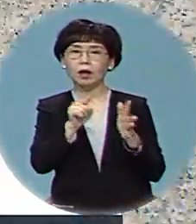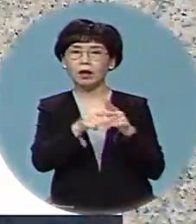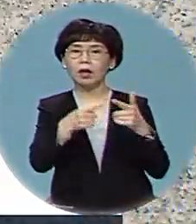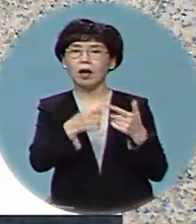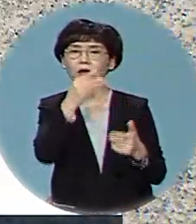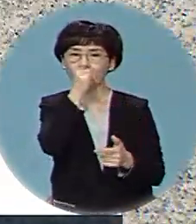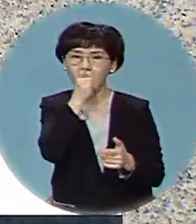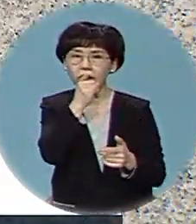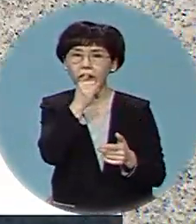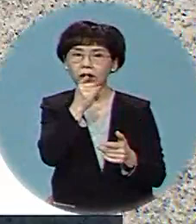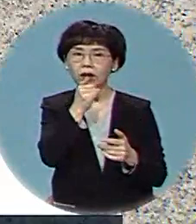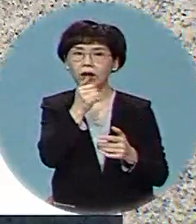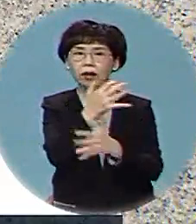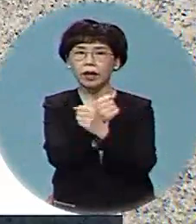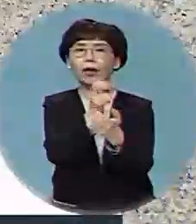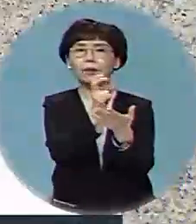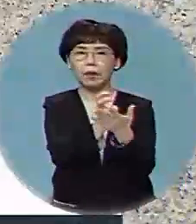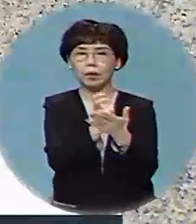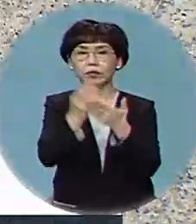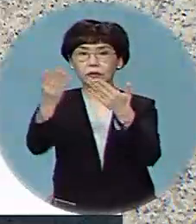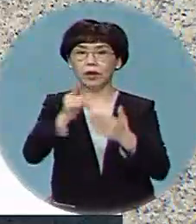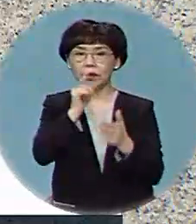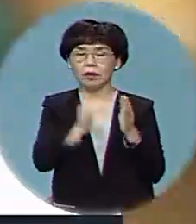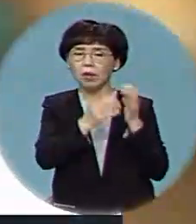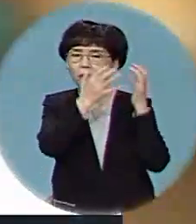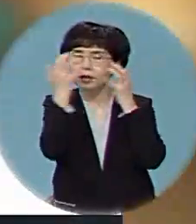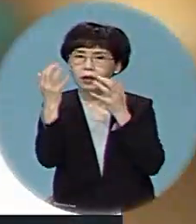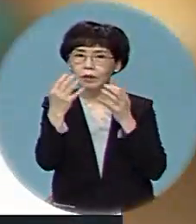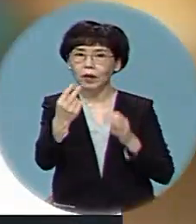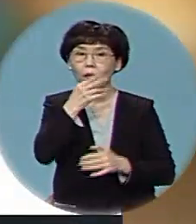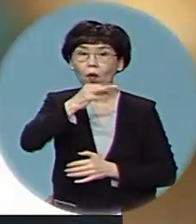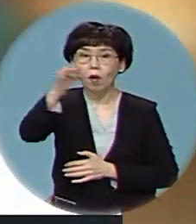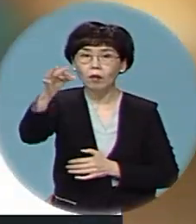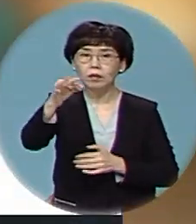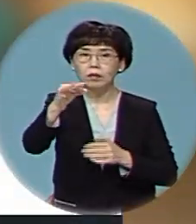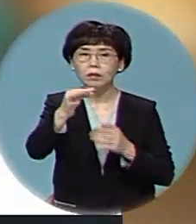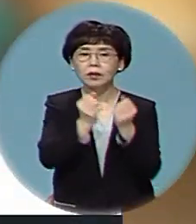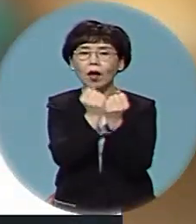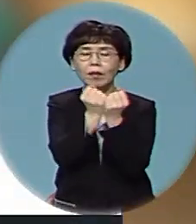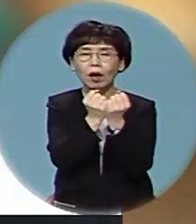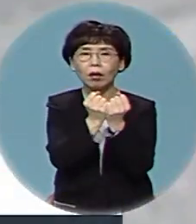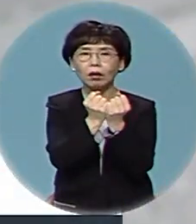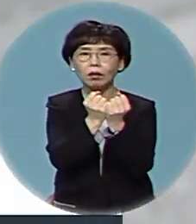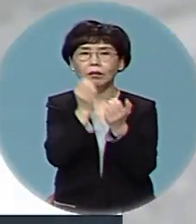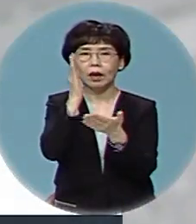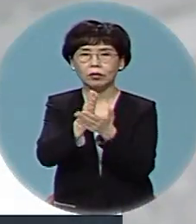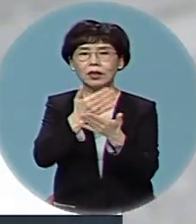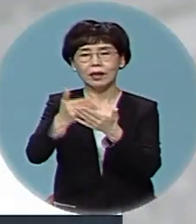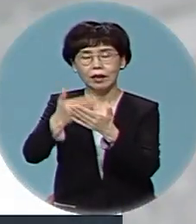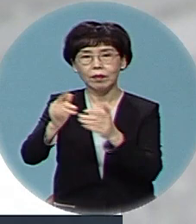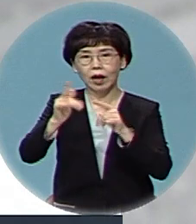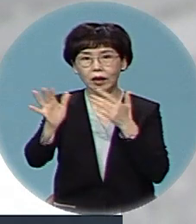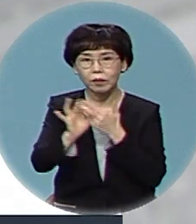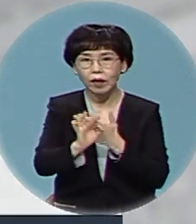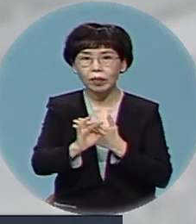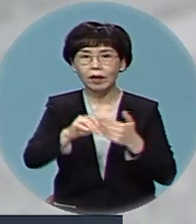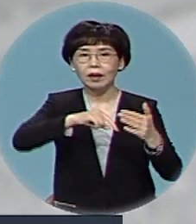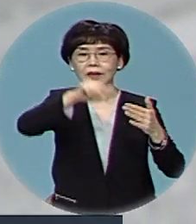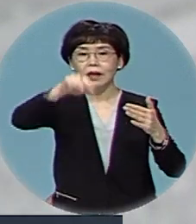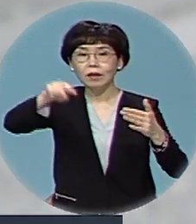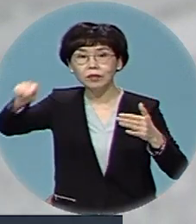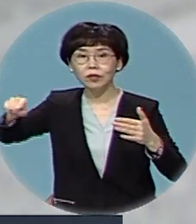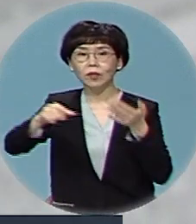제공된다고 밝혔습니다. 보험회사들은 복잡한 보험상품의 특징을 그림으로 설명하거나 상품 구조를 그래프로